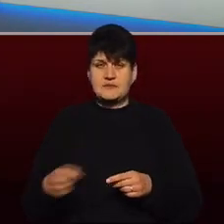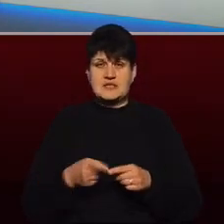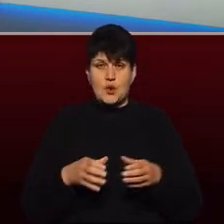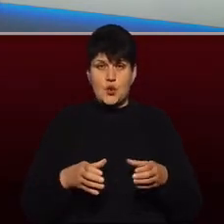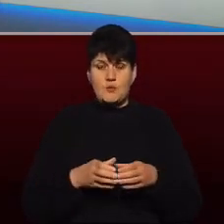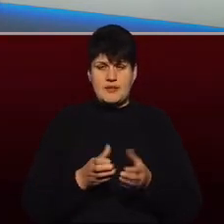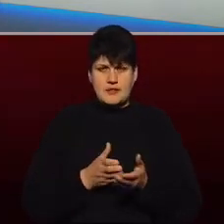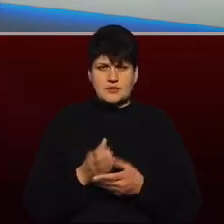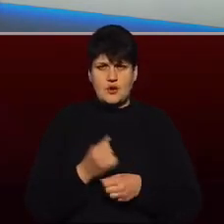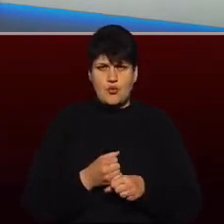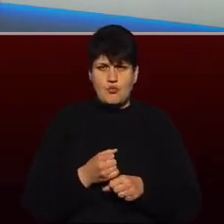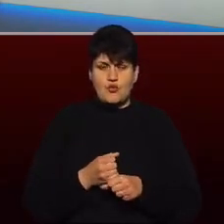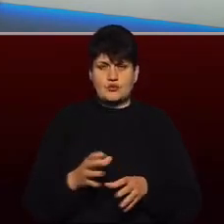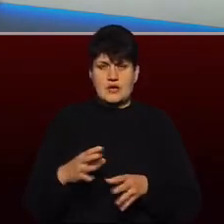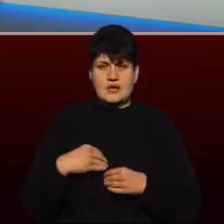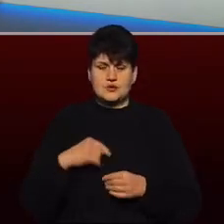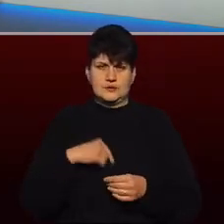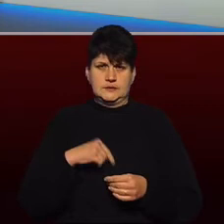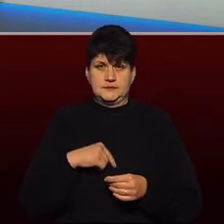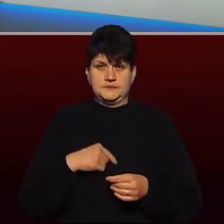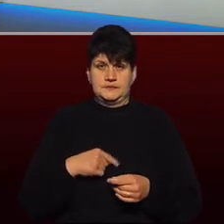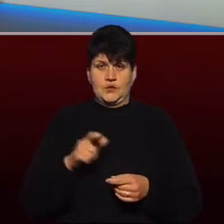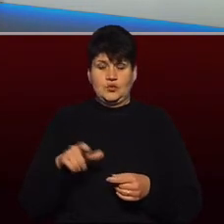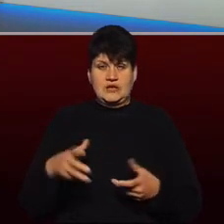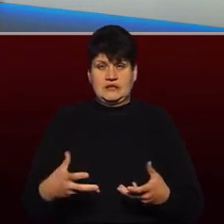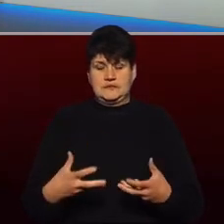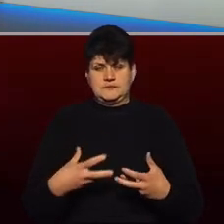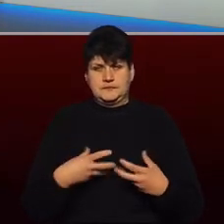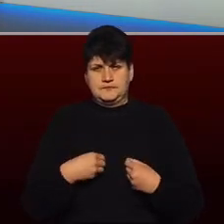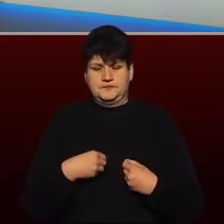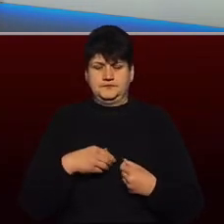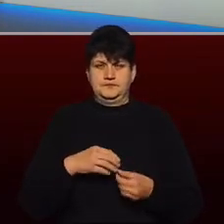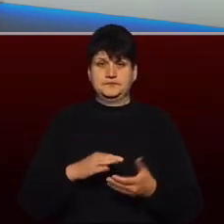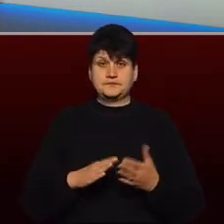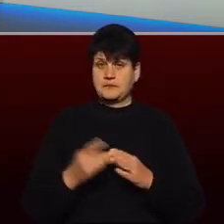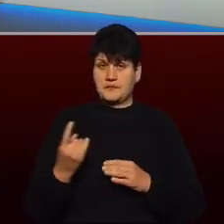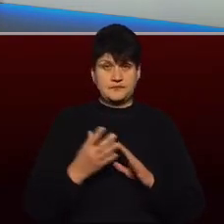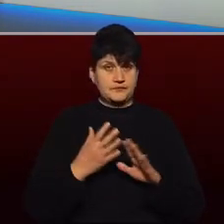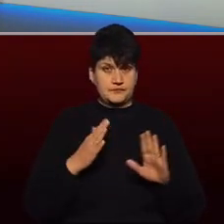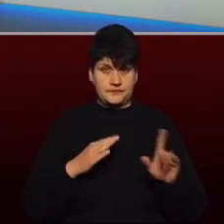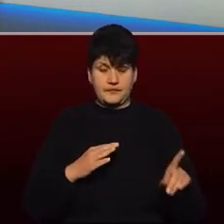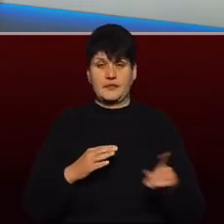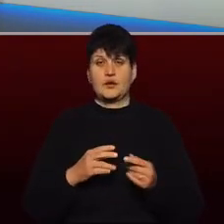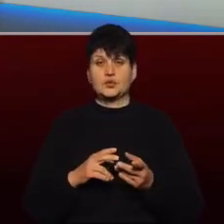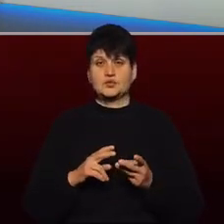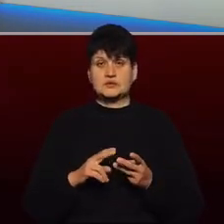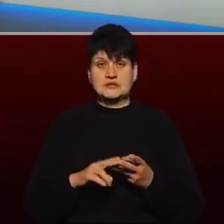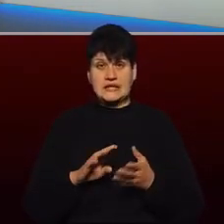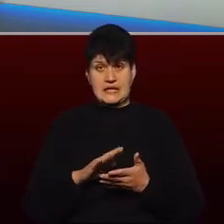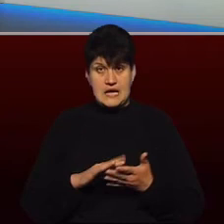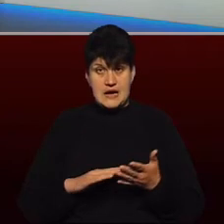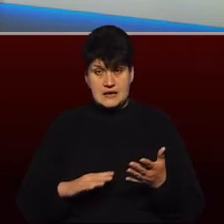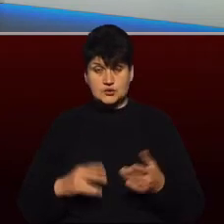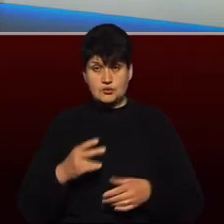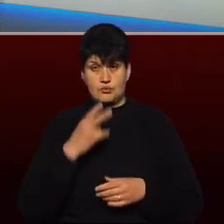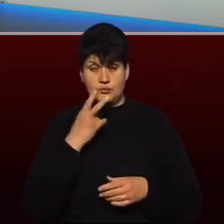з психосоматикою людиною, з її психологічним станом, в першу чергу. Далі, якщо пацієнт вже ми бачимо, що він